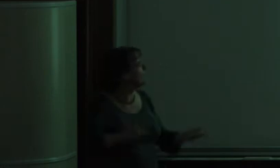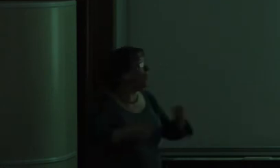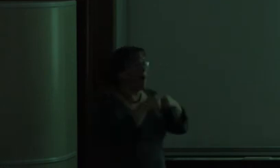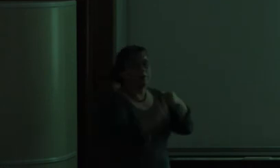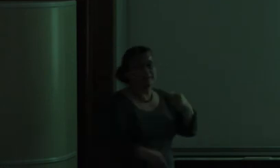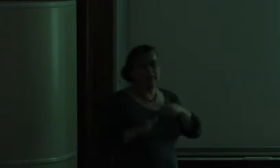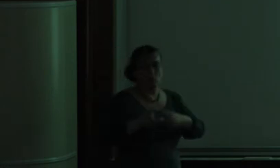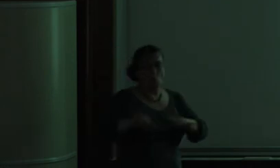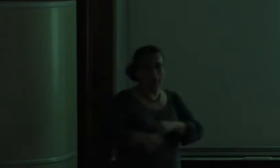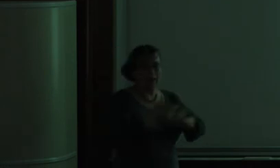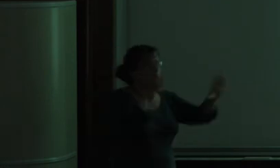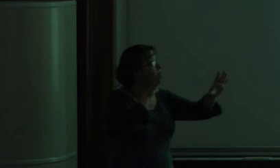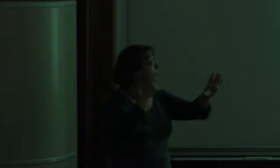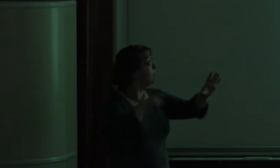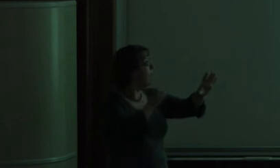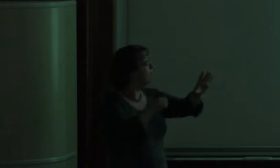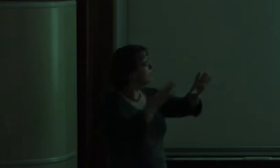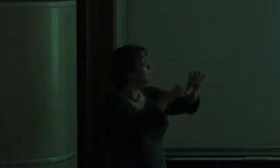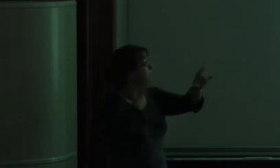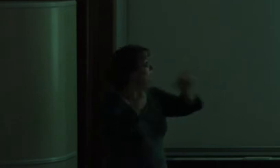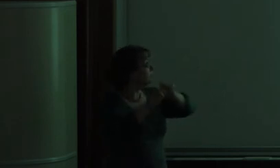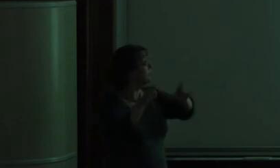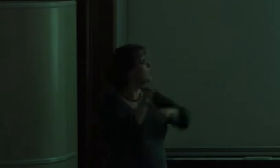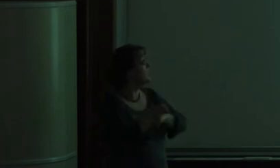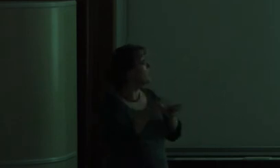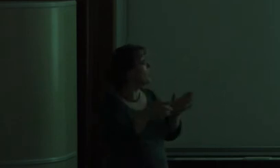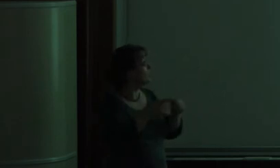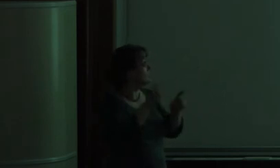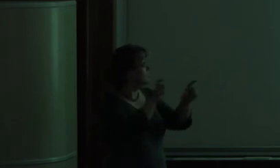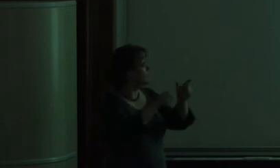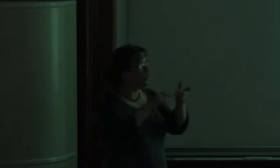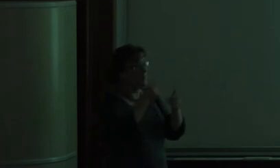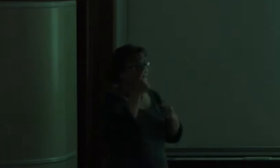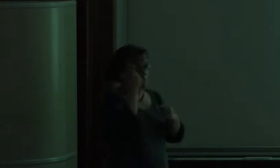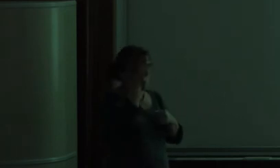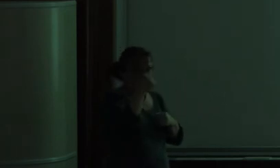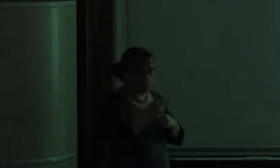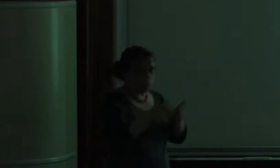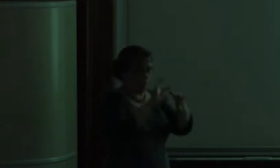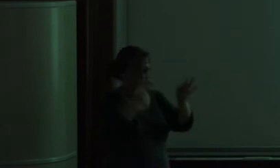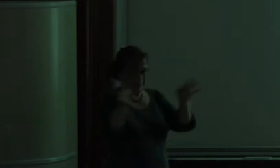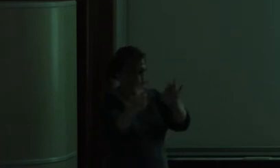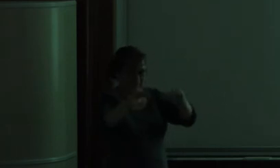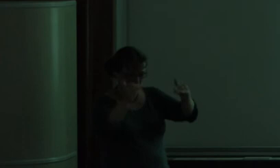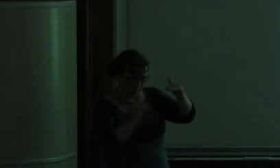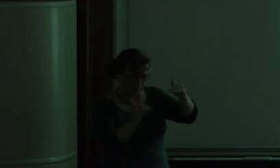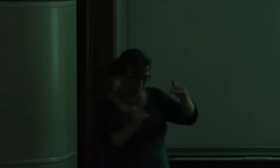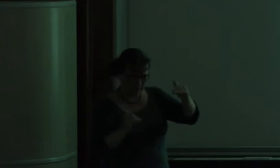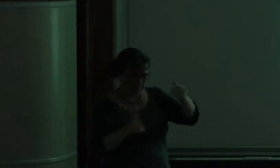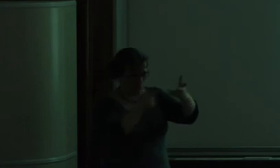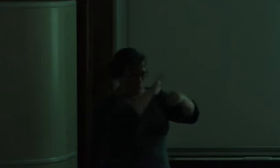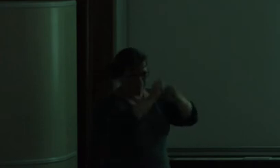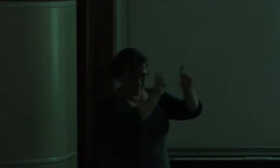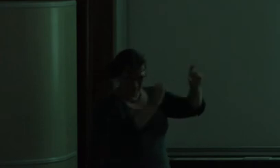prends mon paf et je lui fais des globes et j'ouvre un fichier pour chaque ligne. Et derrière, je passe sur les lignes et je les split. Et derrière, je